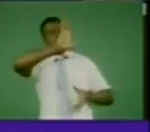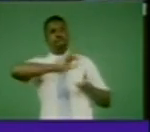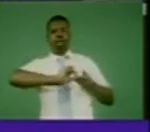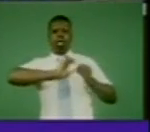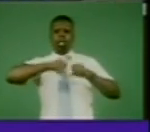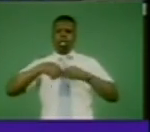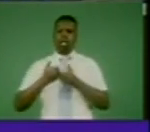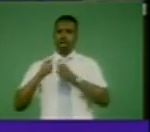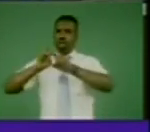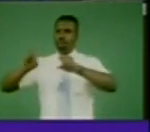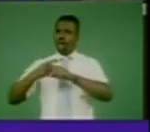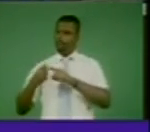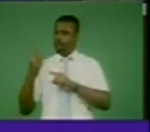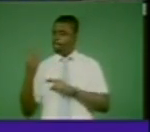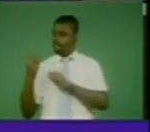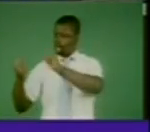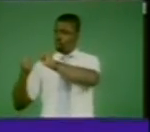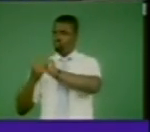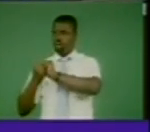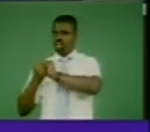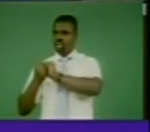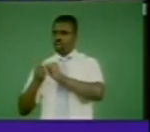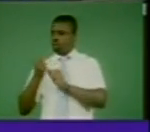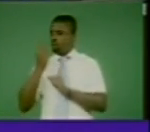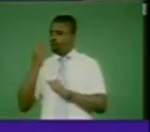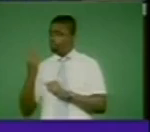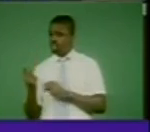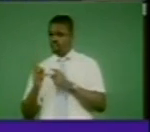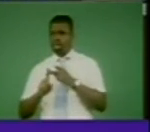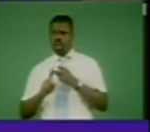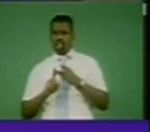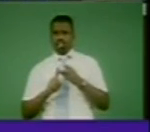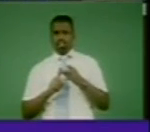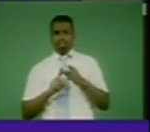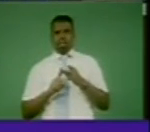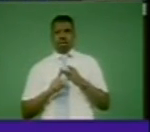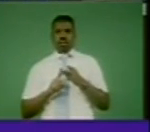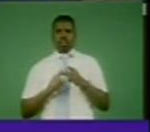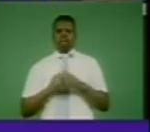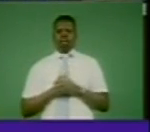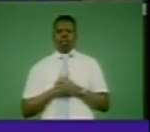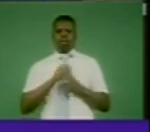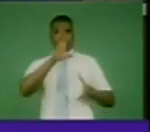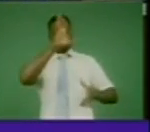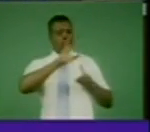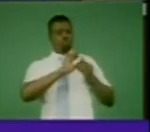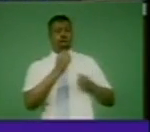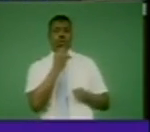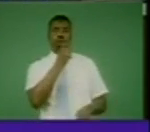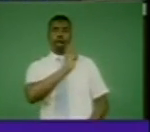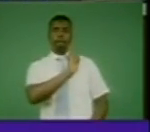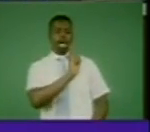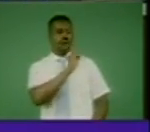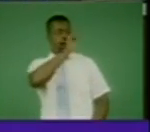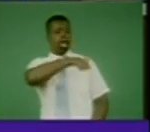isipokuwa ibara ya 210 na kura mbili na ibara ya 212 na kura mbili. Jumla ya kura za hapana za